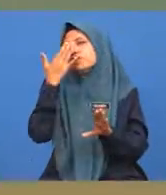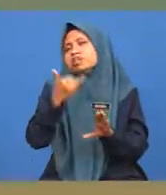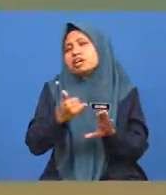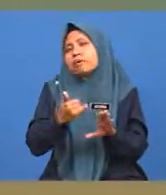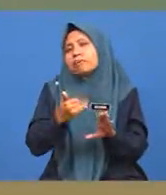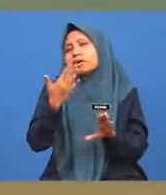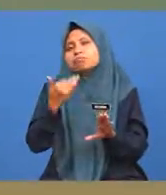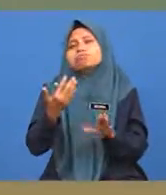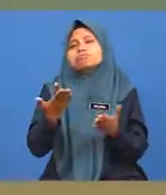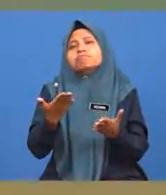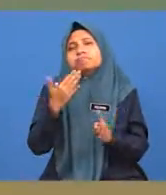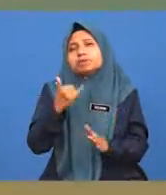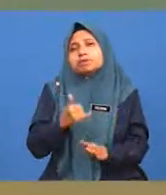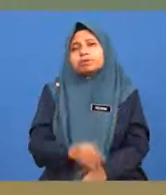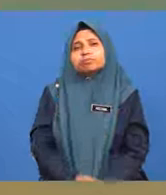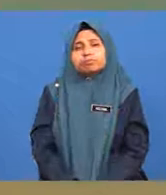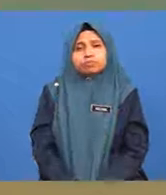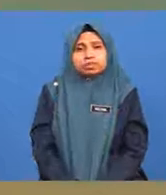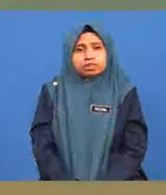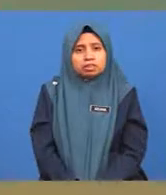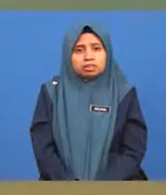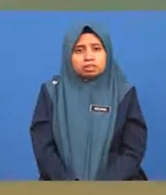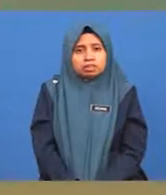Mengapa agaknya, murid-murid?